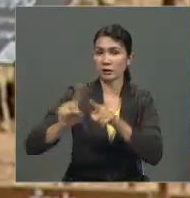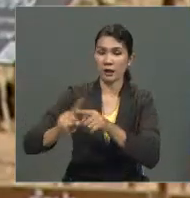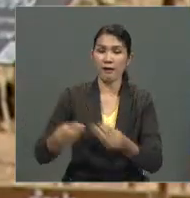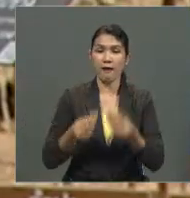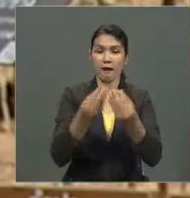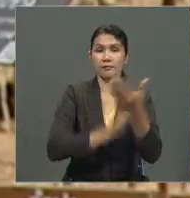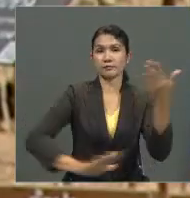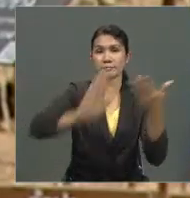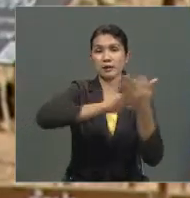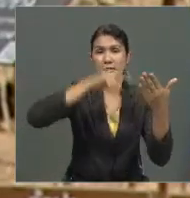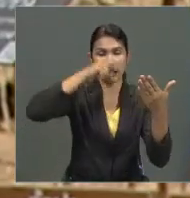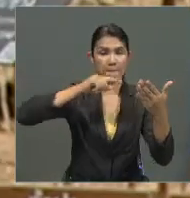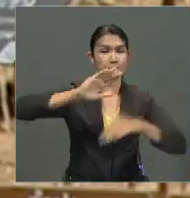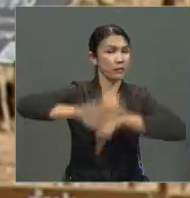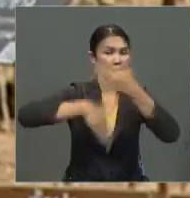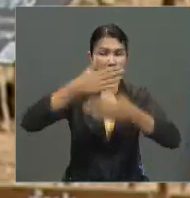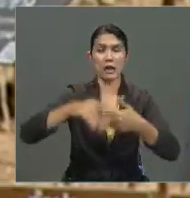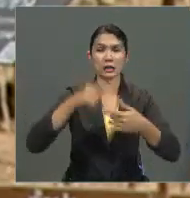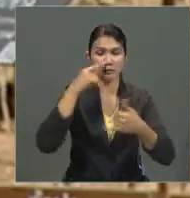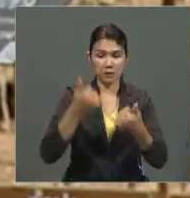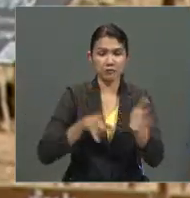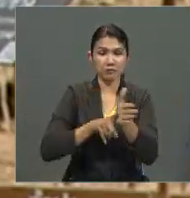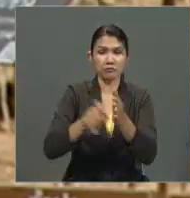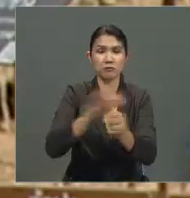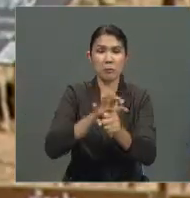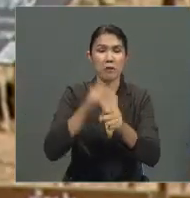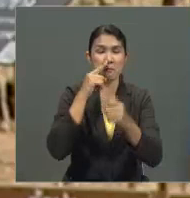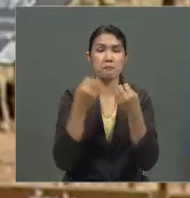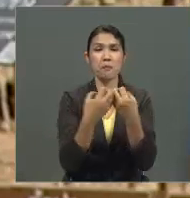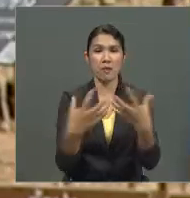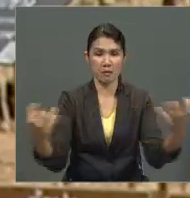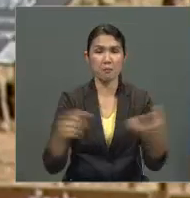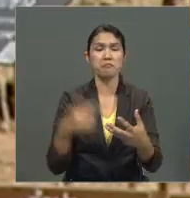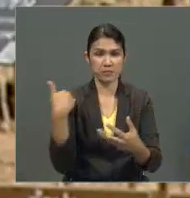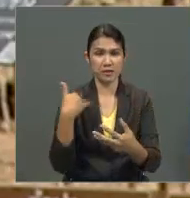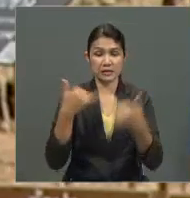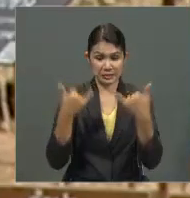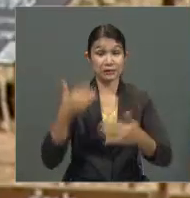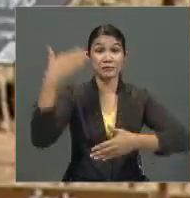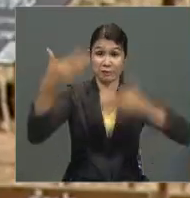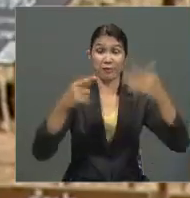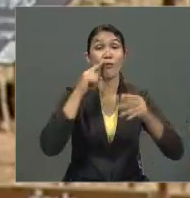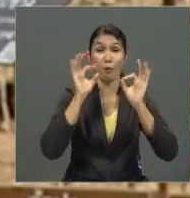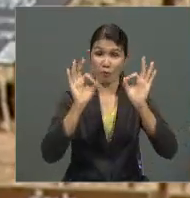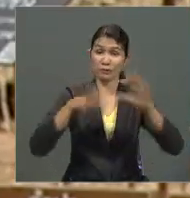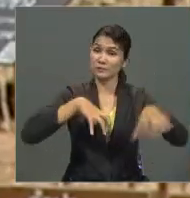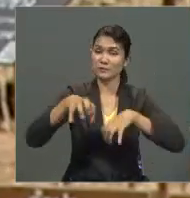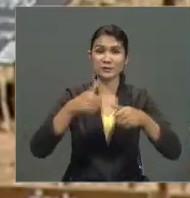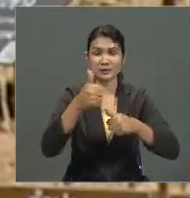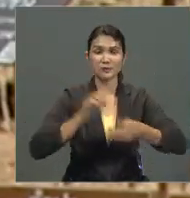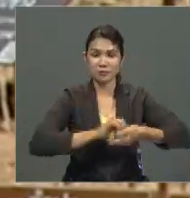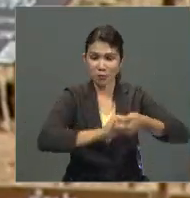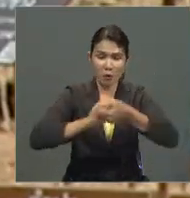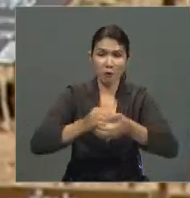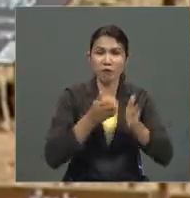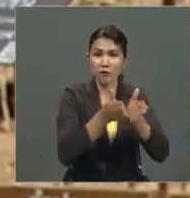ประเทศไทยนั้นพัฒนาในทุกมิติในช่วงสถานการณ์โควิด-19 ครับกิจกรรมในวันนี้ก็ผ่านพ้นไปได้ด้วยดีนะครับสำเร็จลุล่วงด้วยความร่วมมือจากหลายภาคส่ว